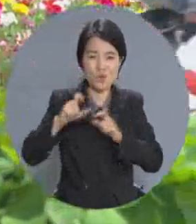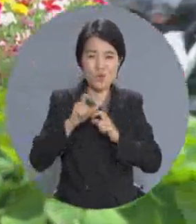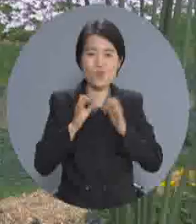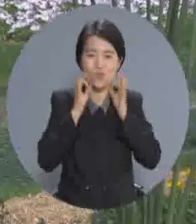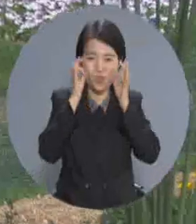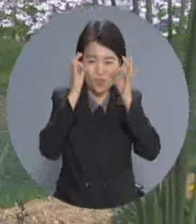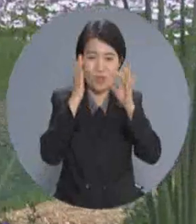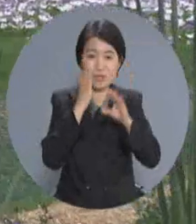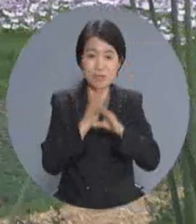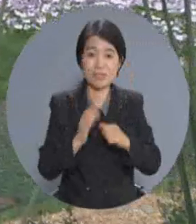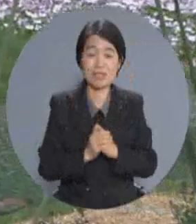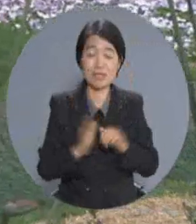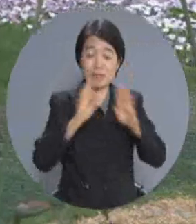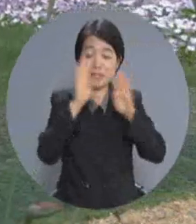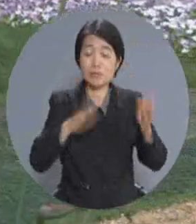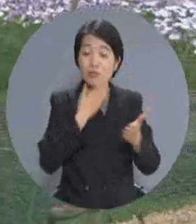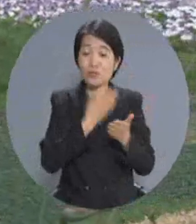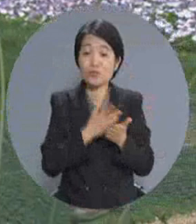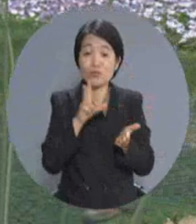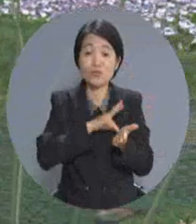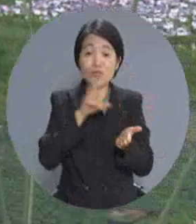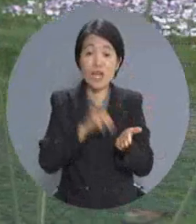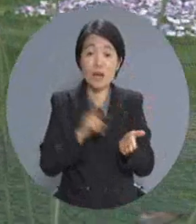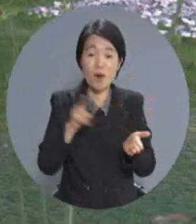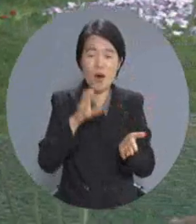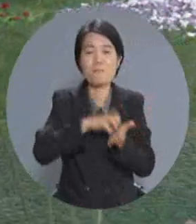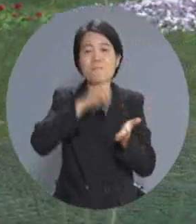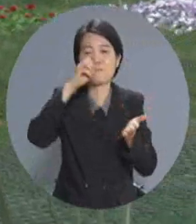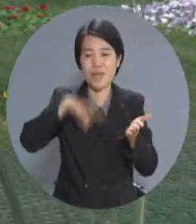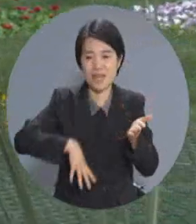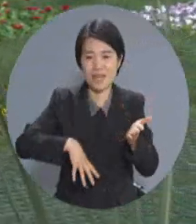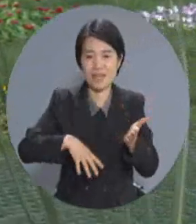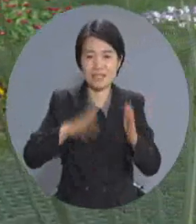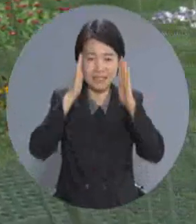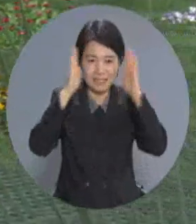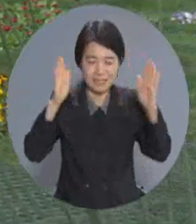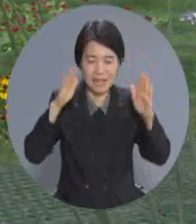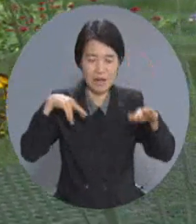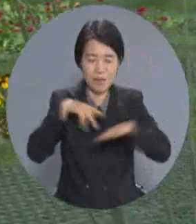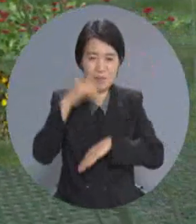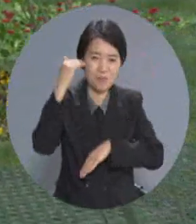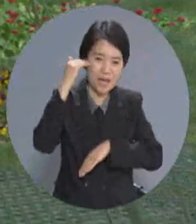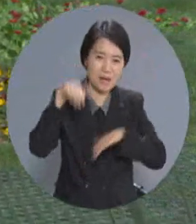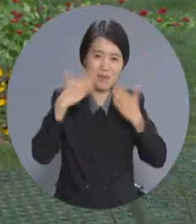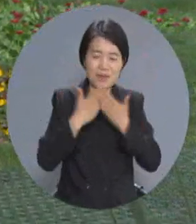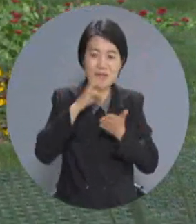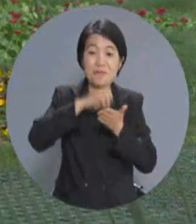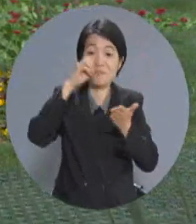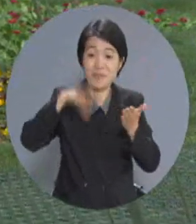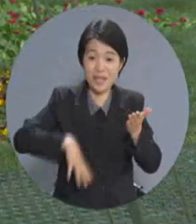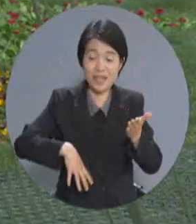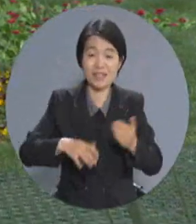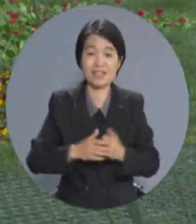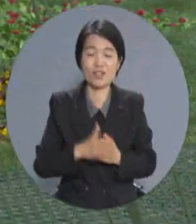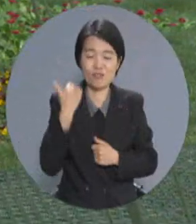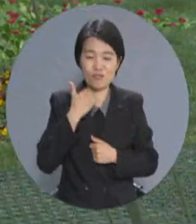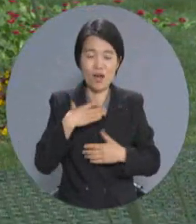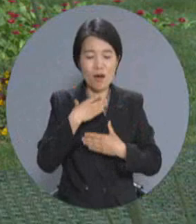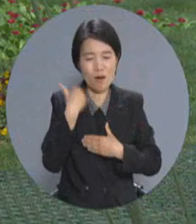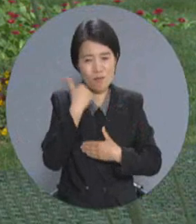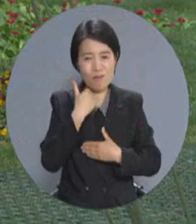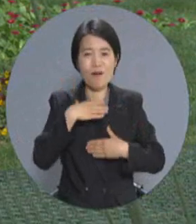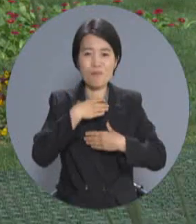애썼습니다. 박람회장 핵심 주제는 바로 비움입니다. 시야와 보행을 가로막는 모든 것을 비워내서 누구나